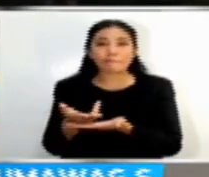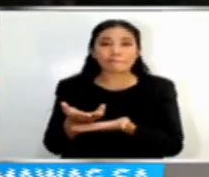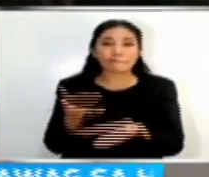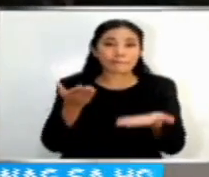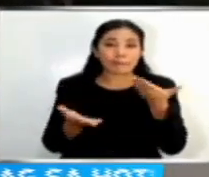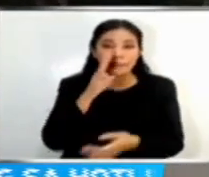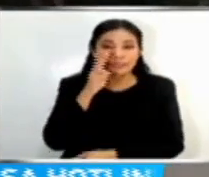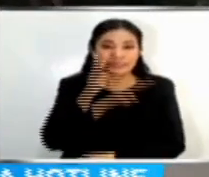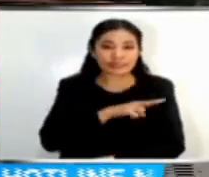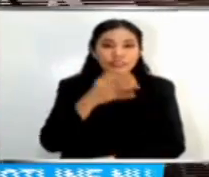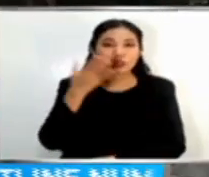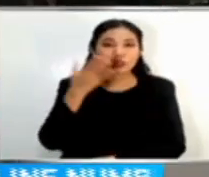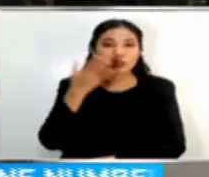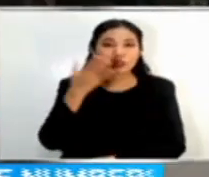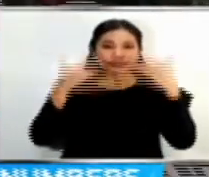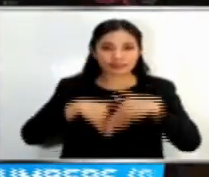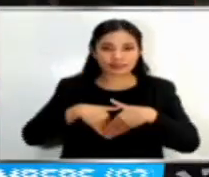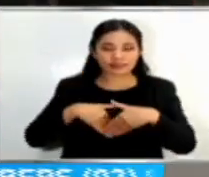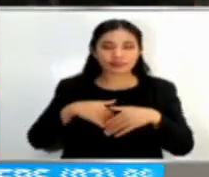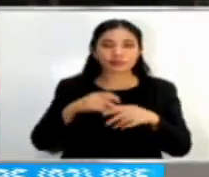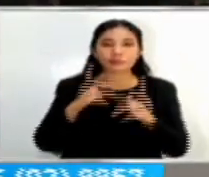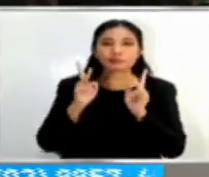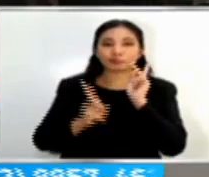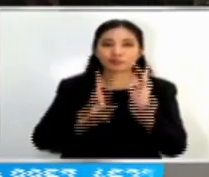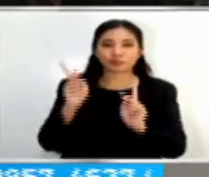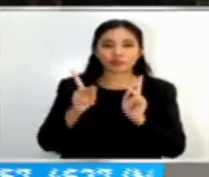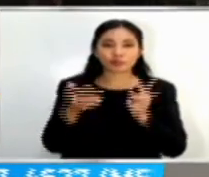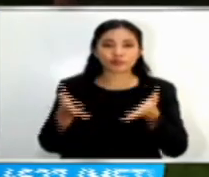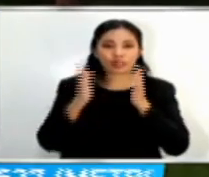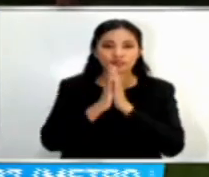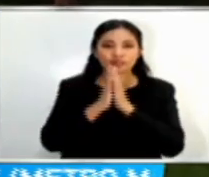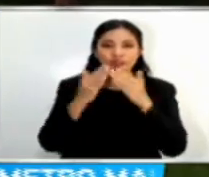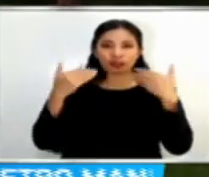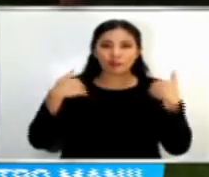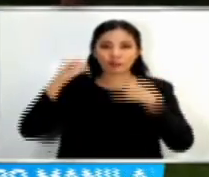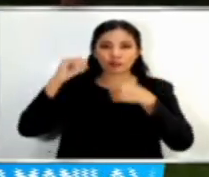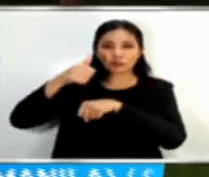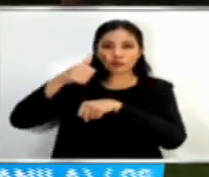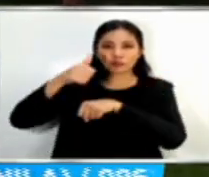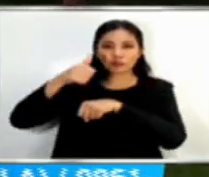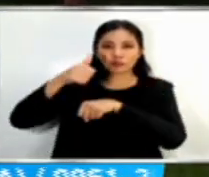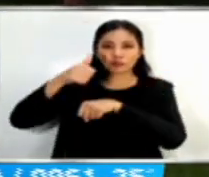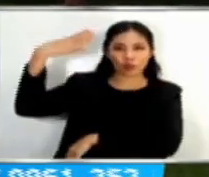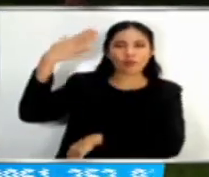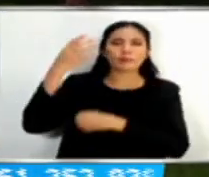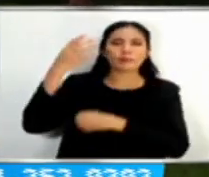Hiling ng mga residente, lagyan ng ilaw ang lugar dahil marami na ang nadidisgrasya.